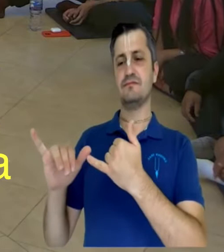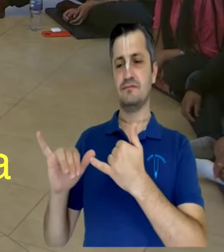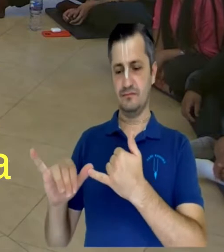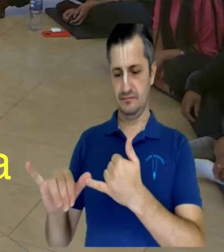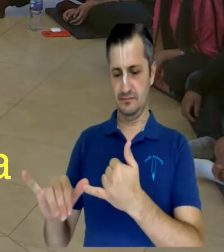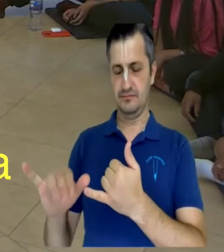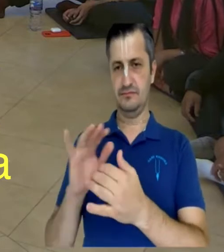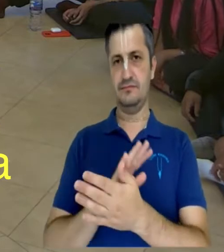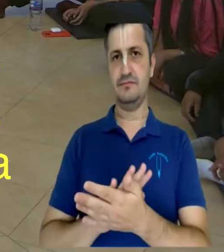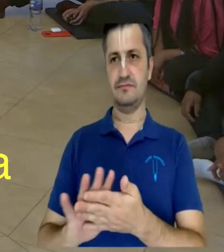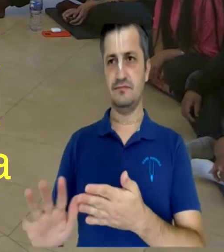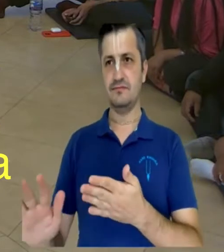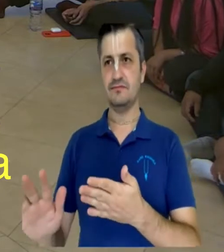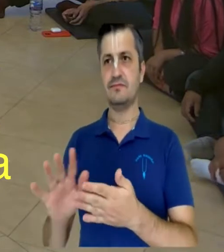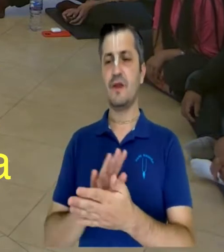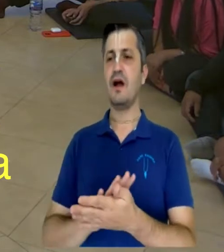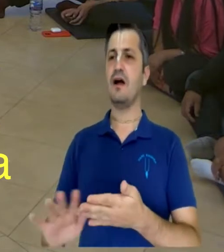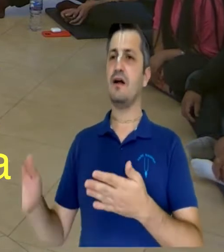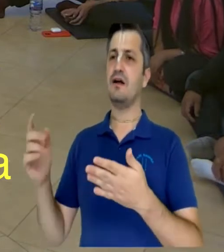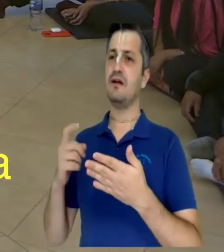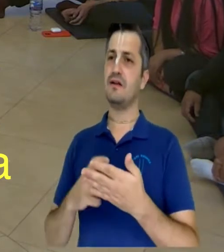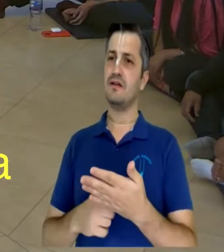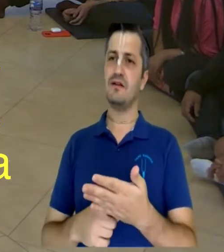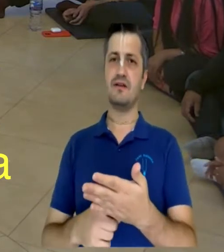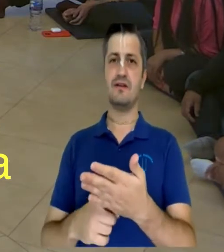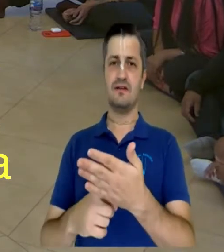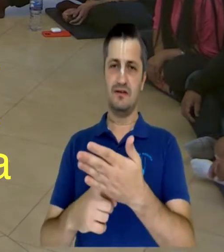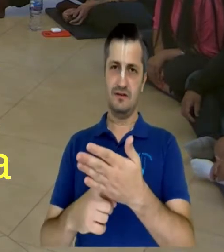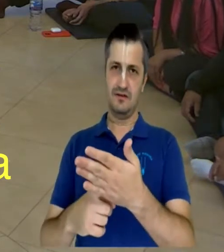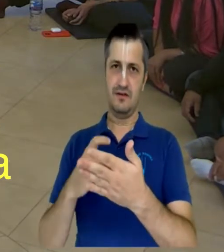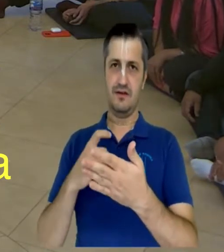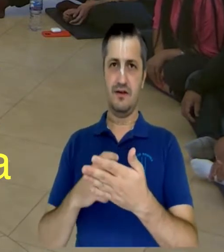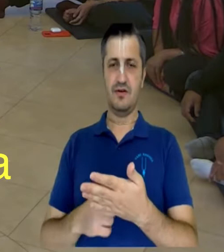Krishna Krishna, Hare Hare,